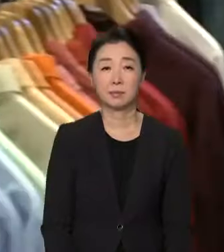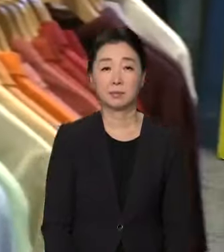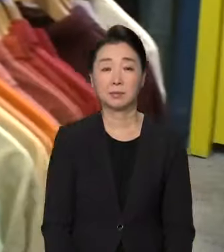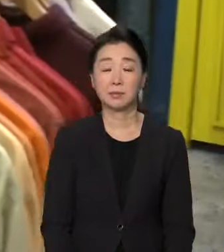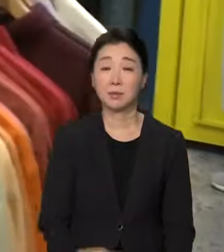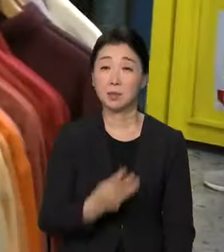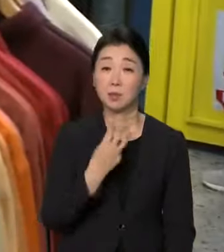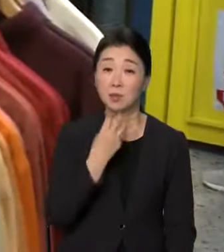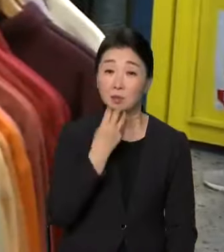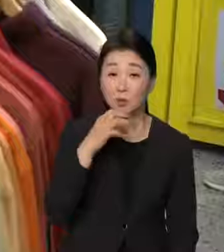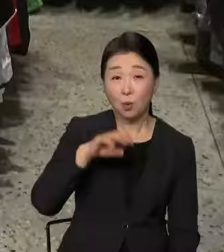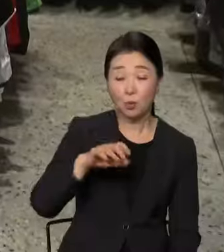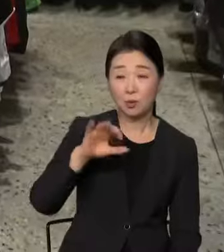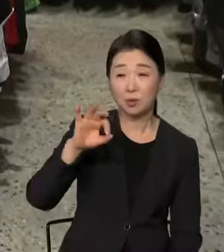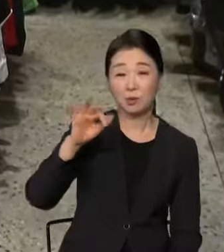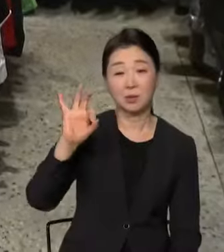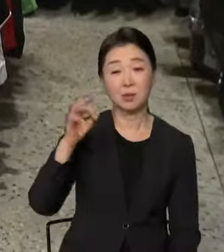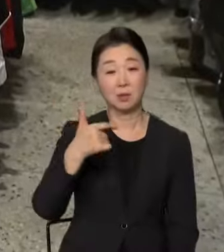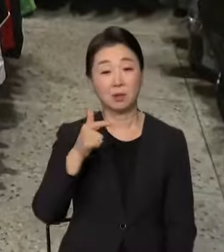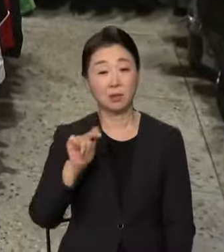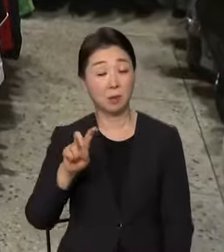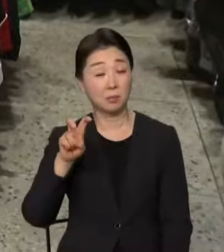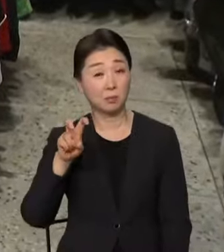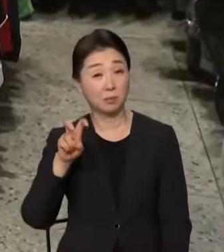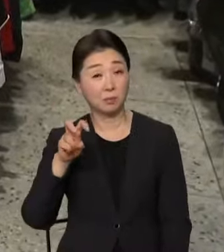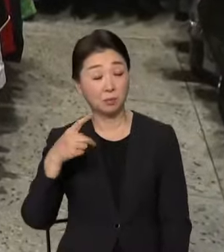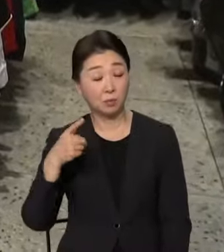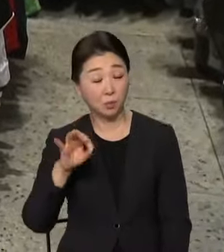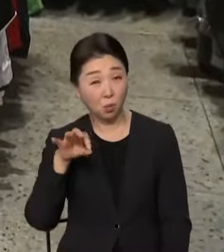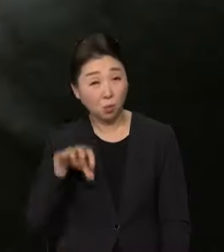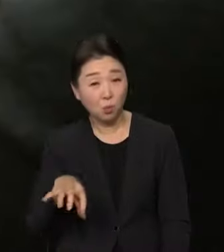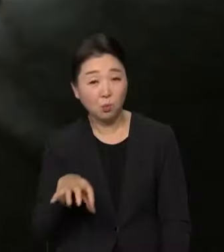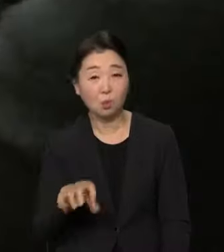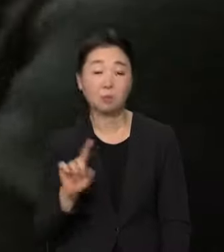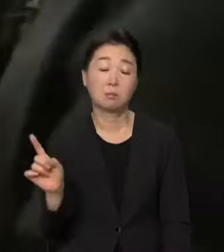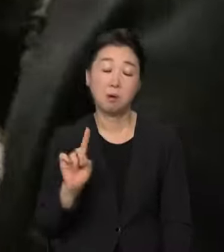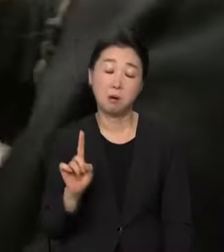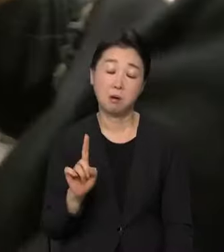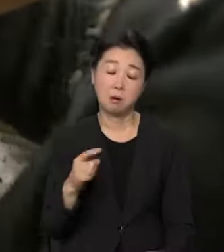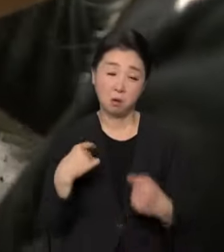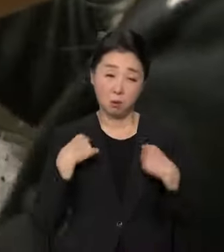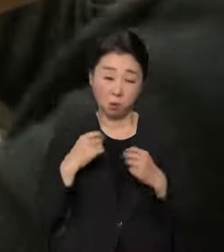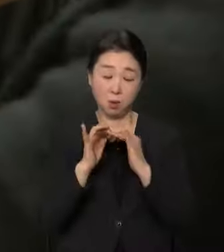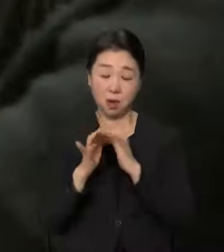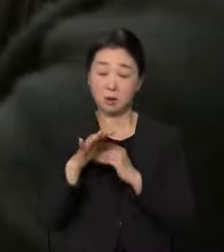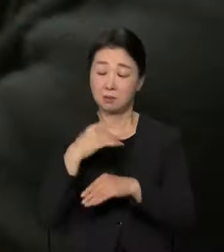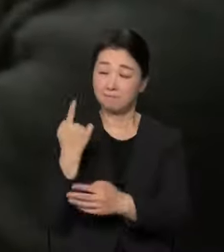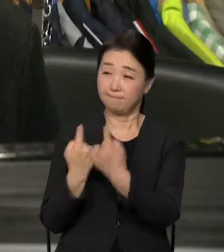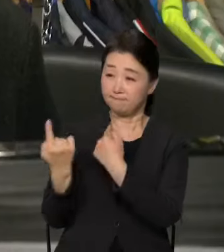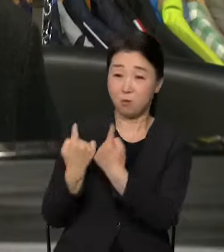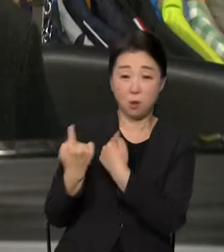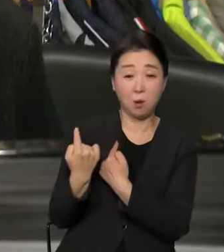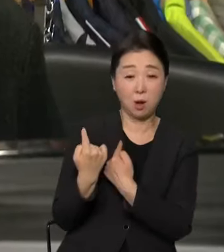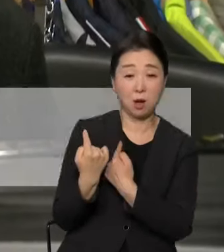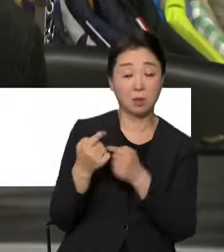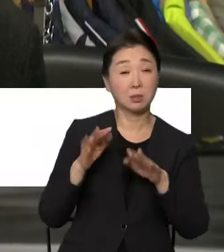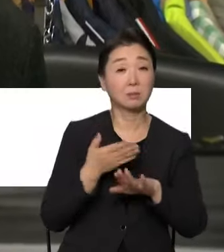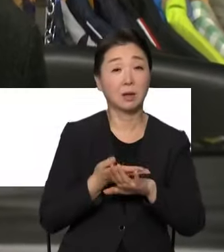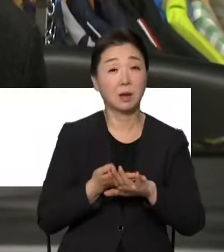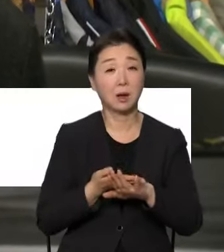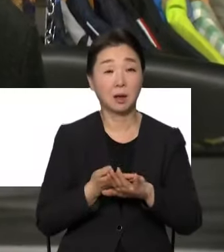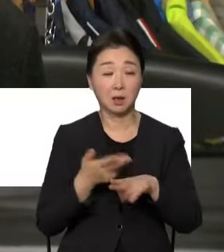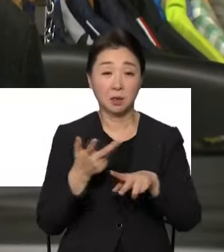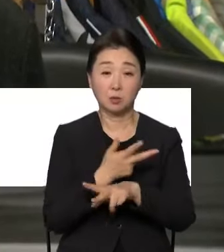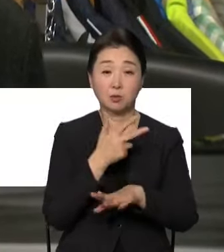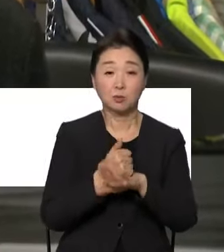서울 연남동의 옷가게입니다. 지난해만 해도 사람들의 발길이 끊이지 않던 곳인데 지금은 달라졌습니다. 주말에는